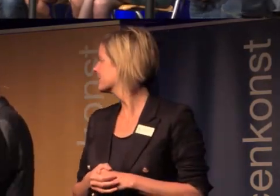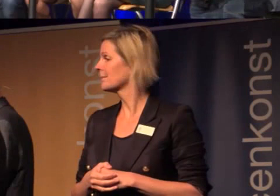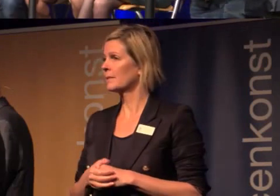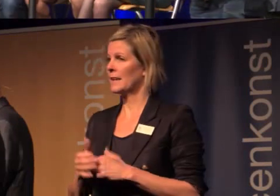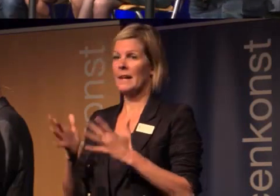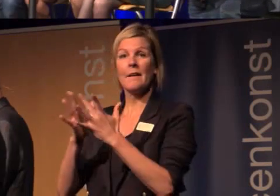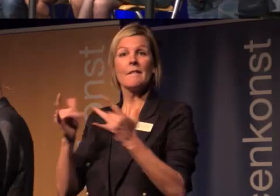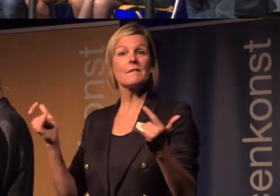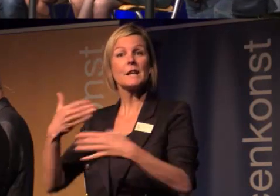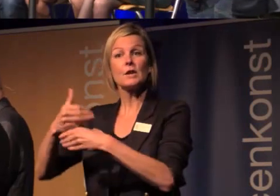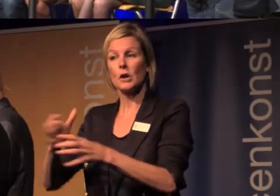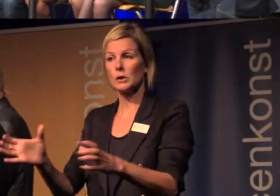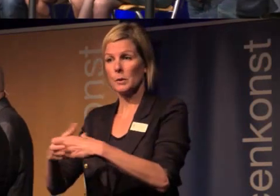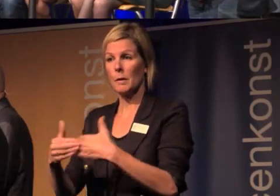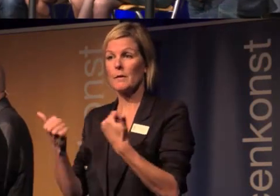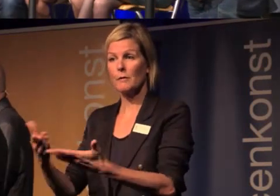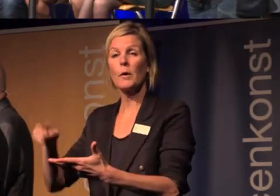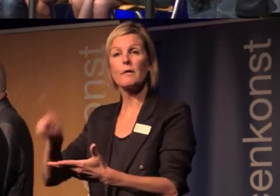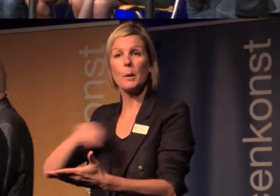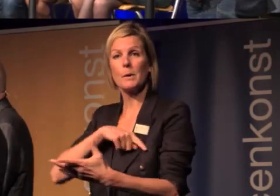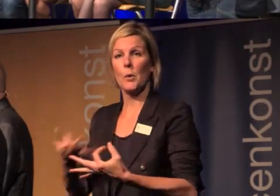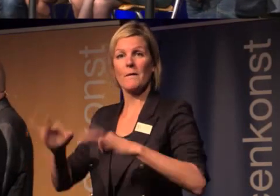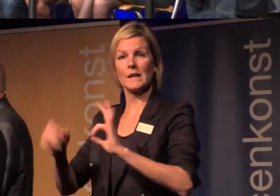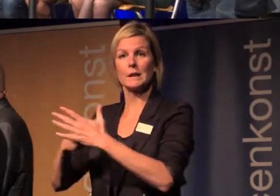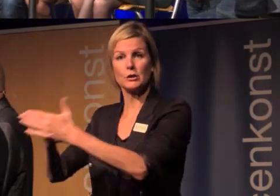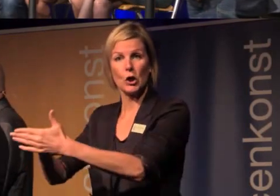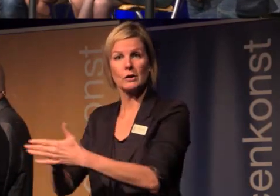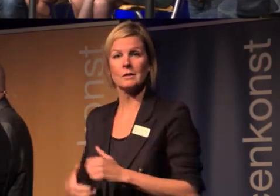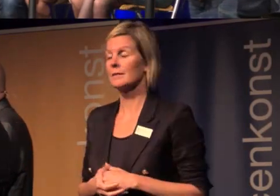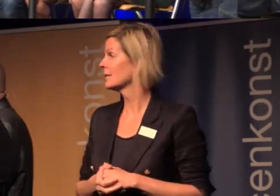Får de fria teatergrupperna för mycket offentligt stöd?